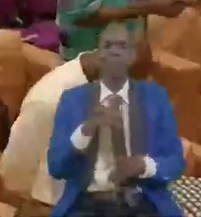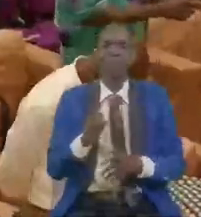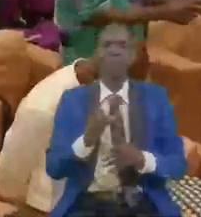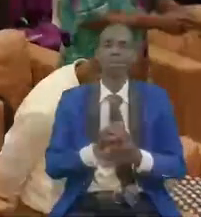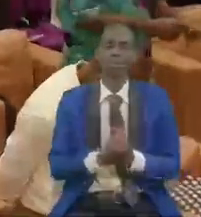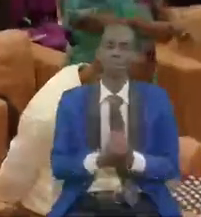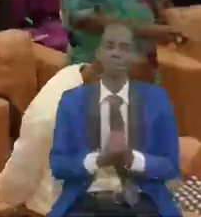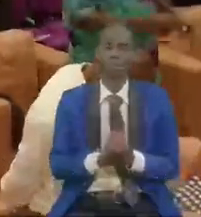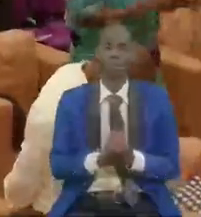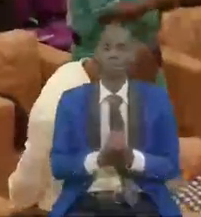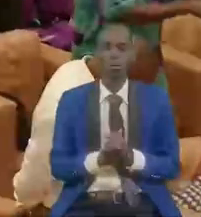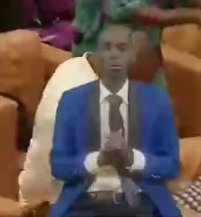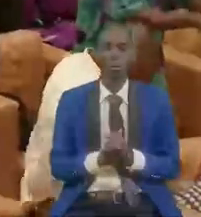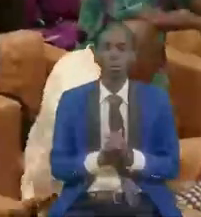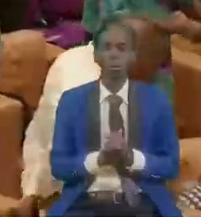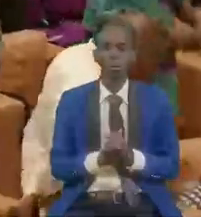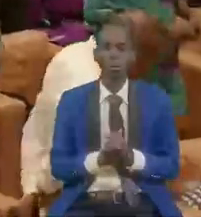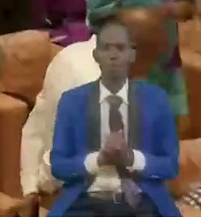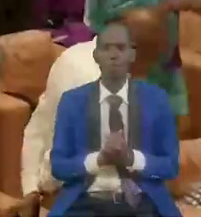ils se trompent.